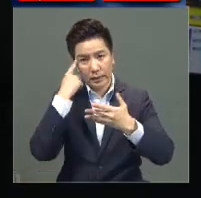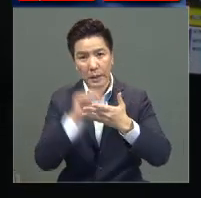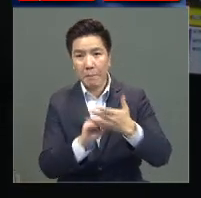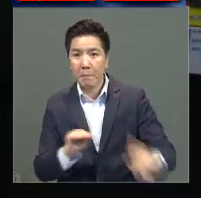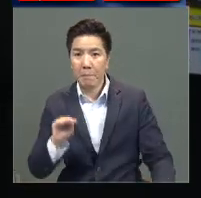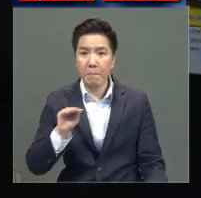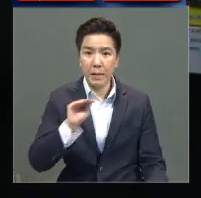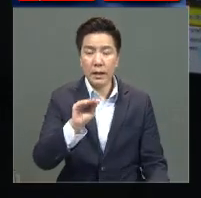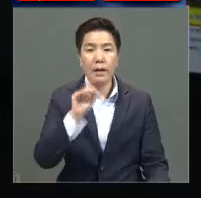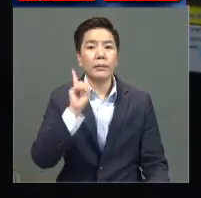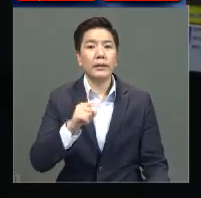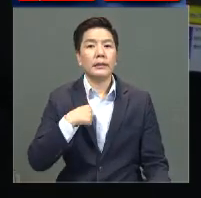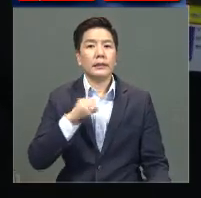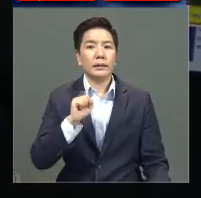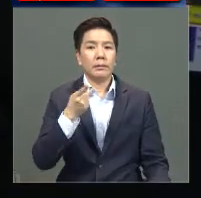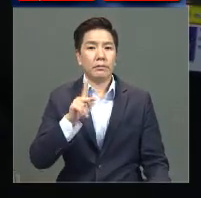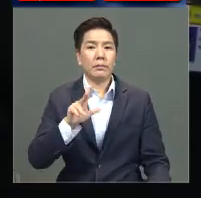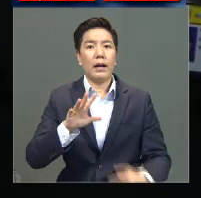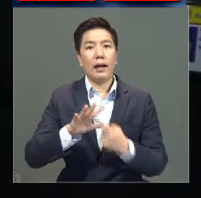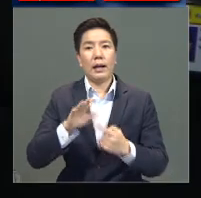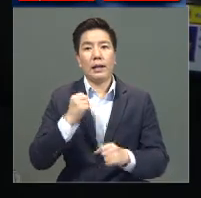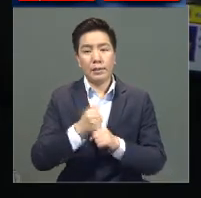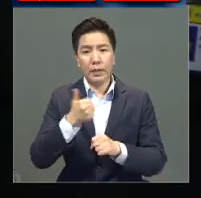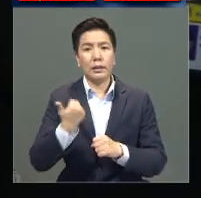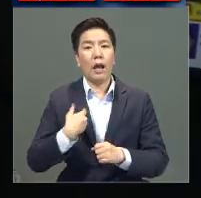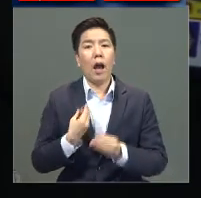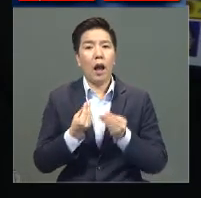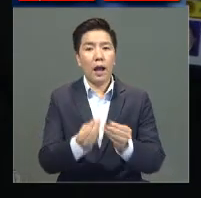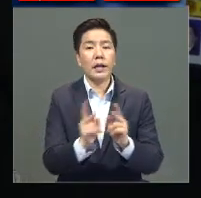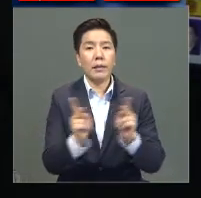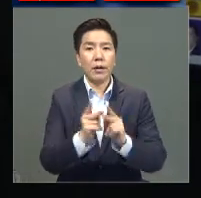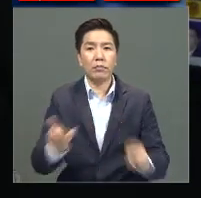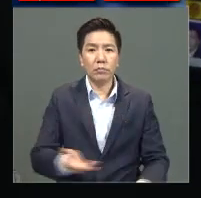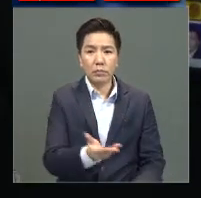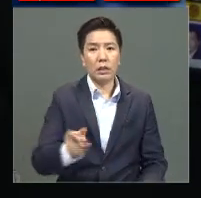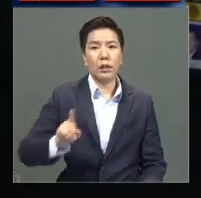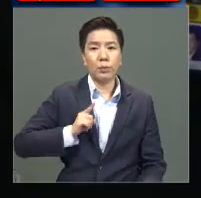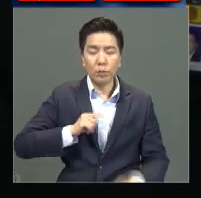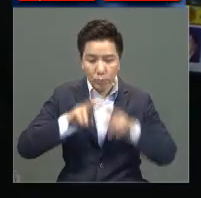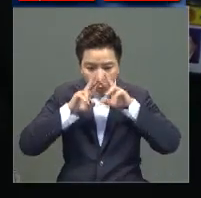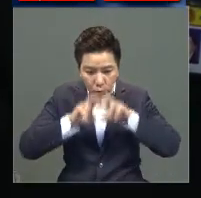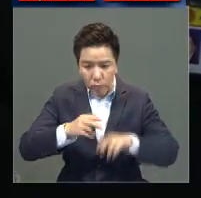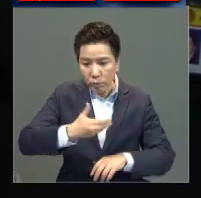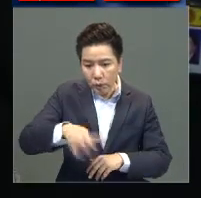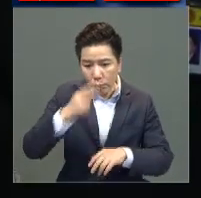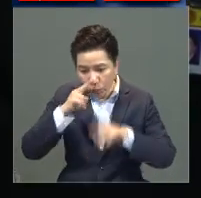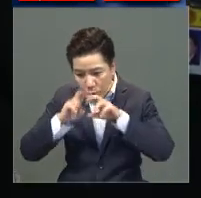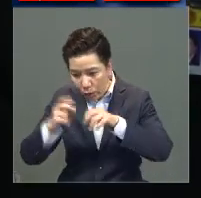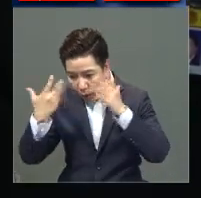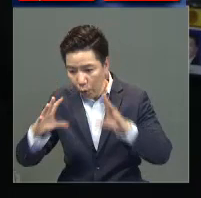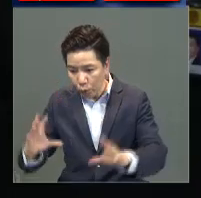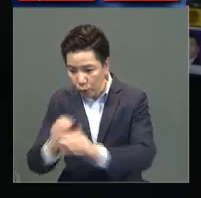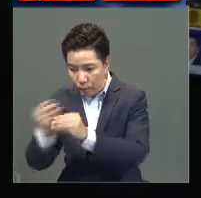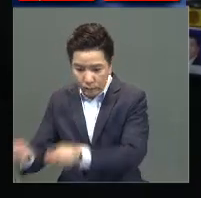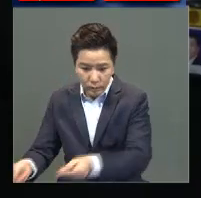าเป็นวาระการพิจารณาของสภาได้ทันทีเพราะว่าเป็นเรื่องที่สภาอนุญาตให้กรรมการไปทำหน้าที่ในการศึกษาและให้กลับมารายงานต่อที่